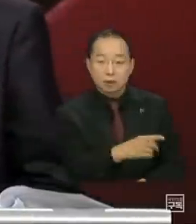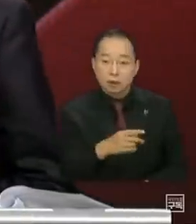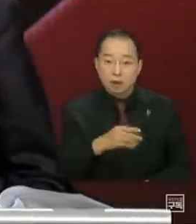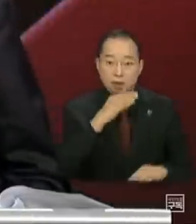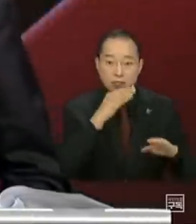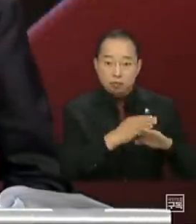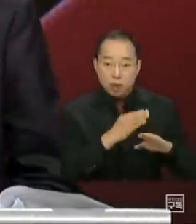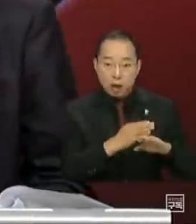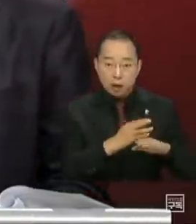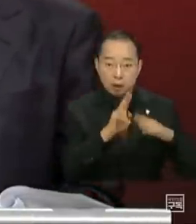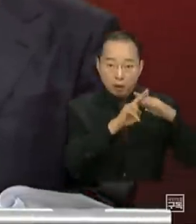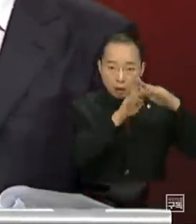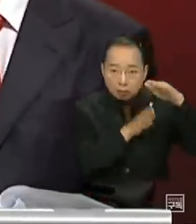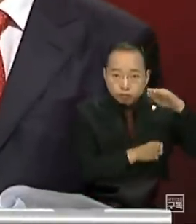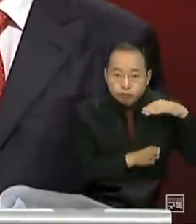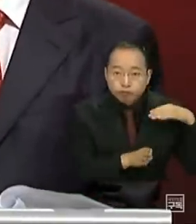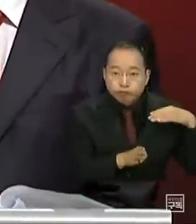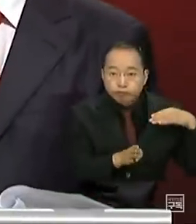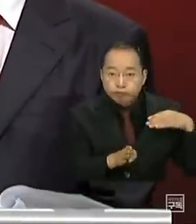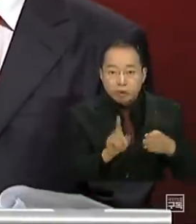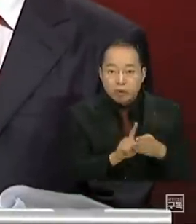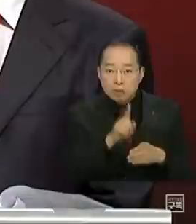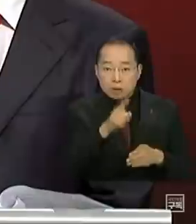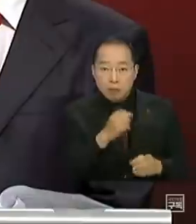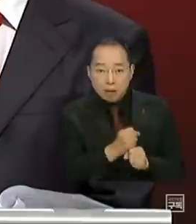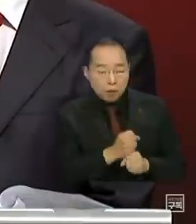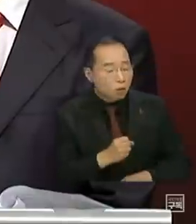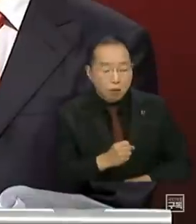와버렸는데 한국을 핵확산